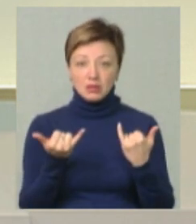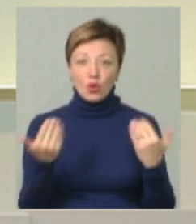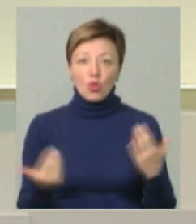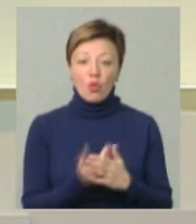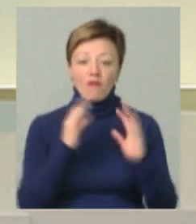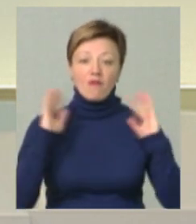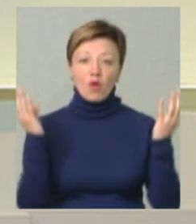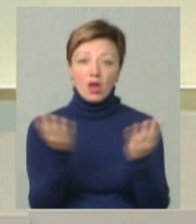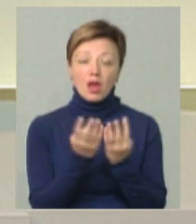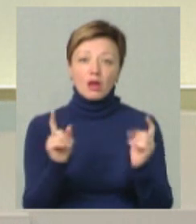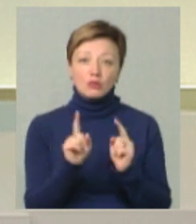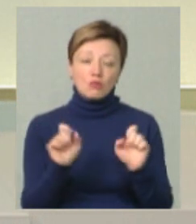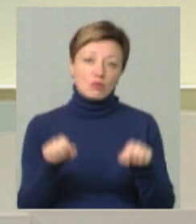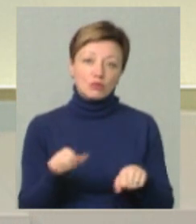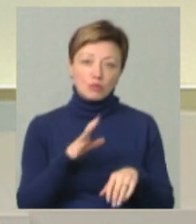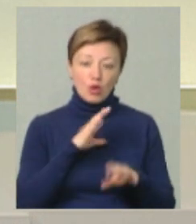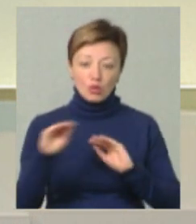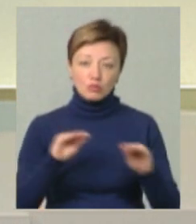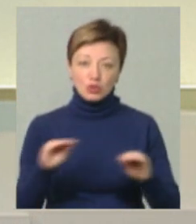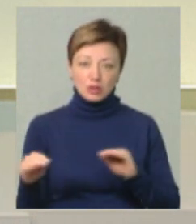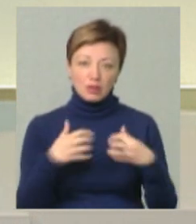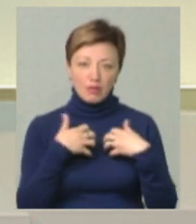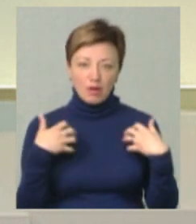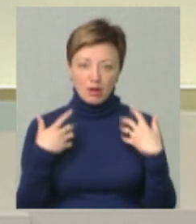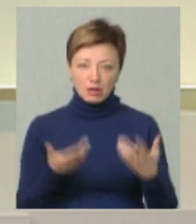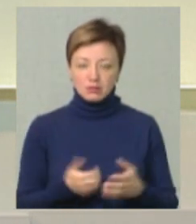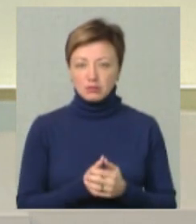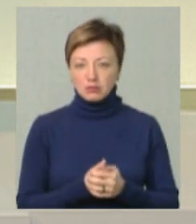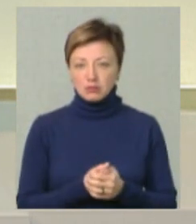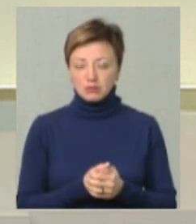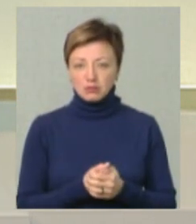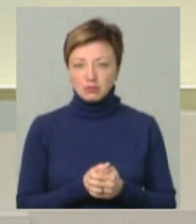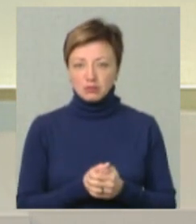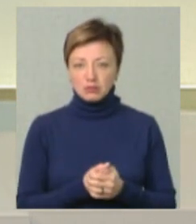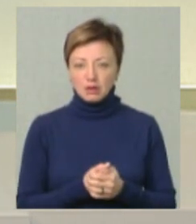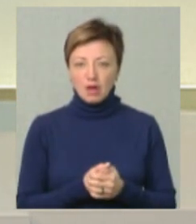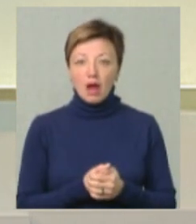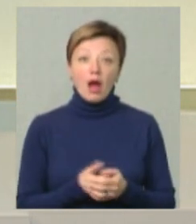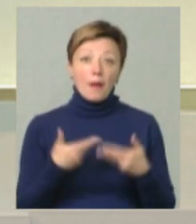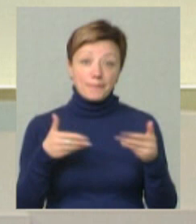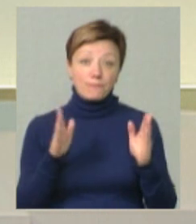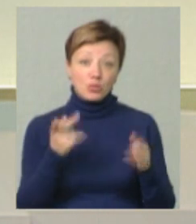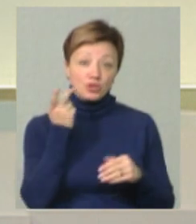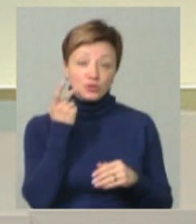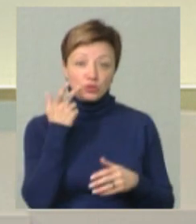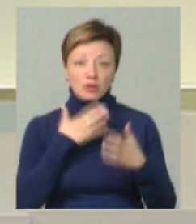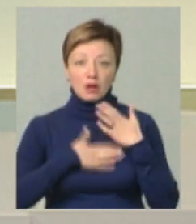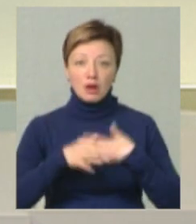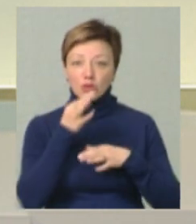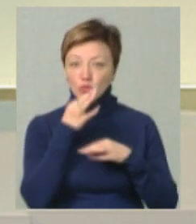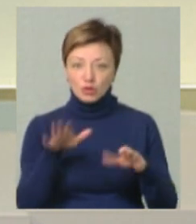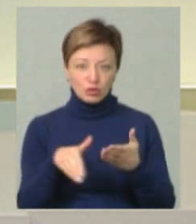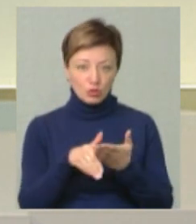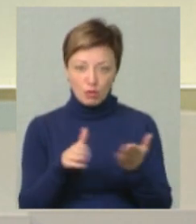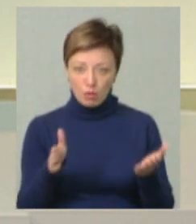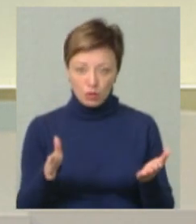нові вольєри, щоб десь можна було розміщати тваринок. Тобто, отак приходять, допомагають. Ну, ми будемо завжди раді будь-яким